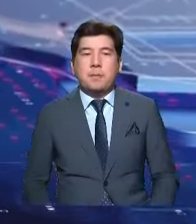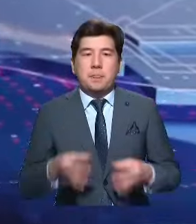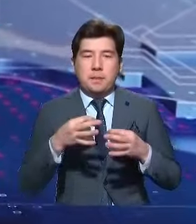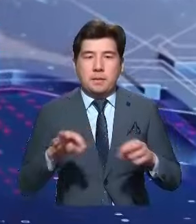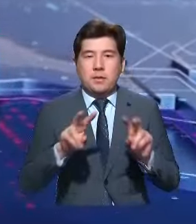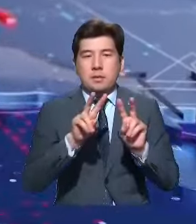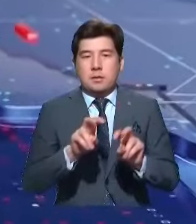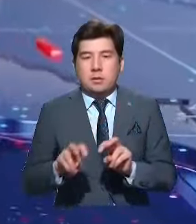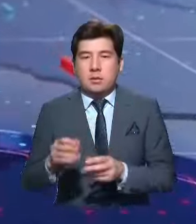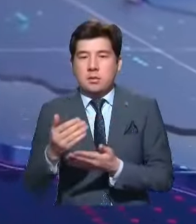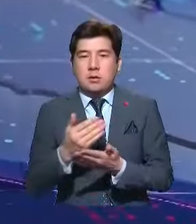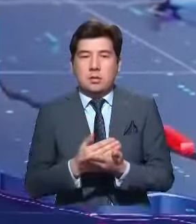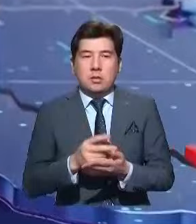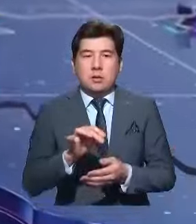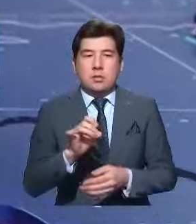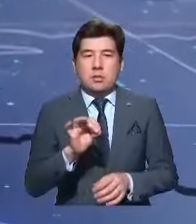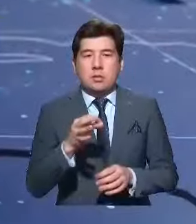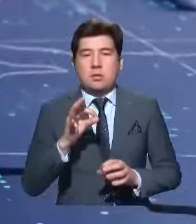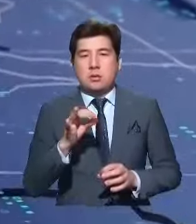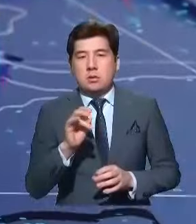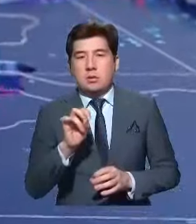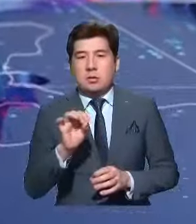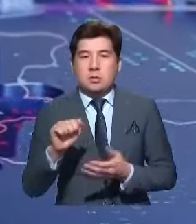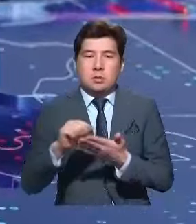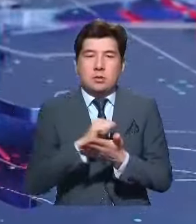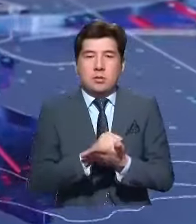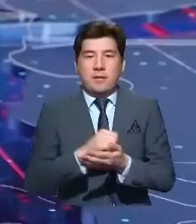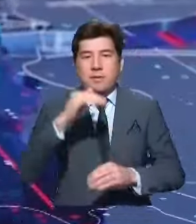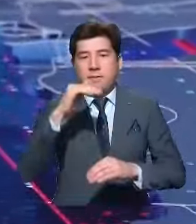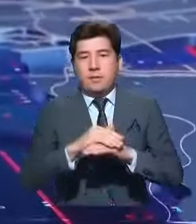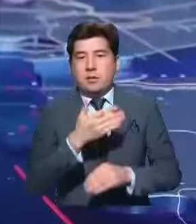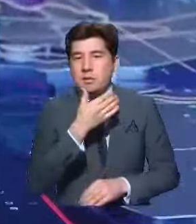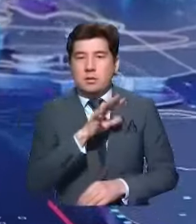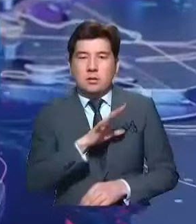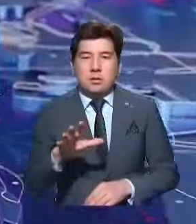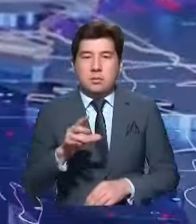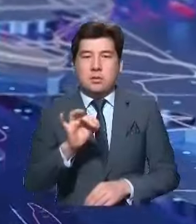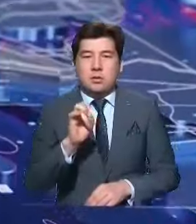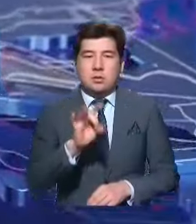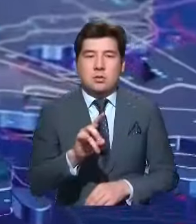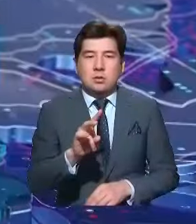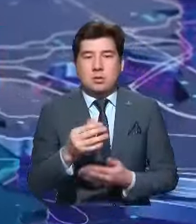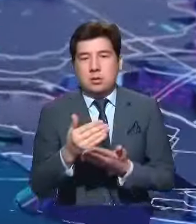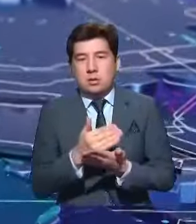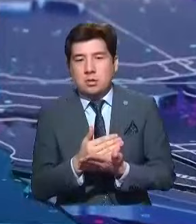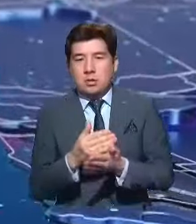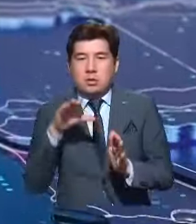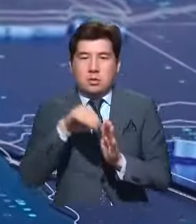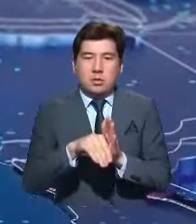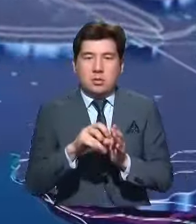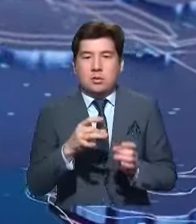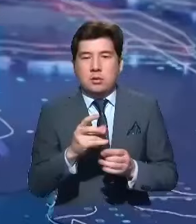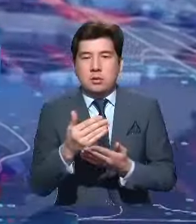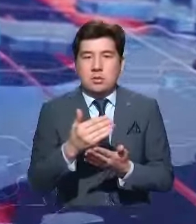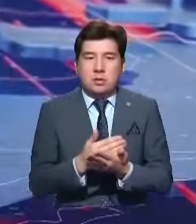разыскиваемого подозреваемого Дакибаева юридически и фактически не было. Сотрудниками криминальной полиции проведен комплекс разыскных мероприятий, в результате